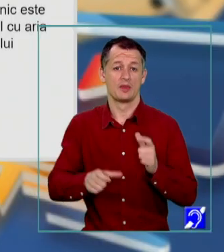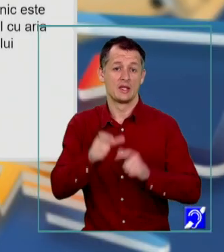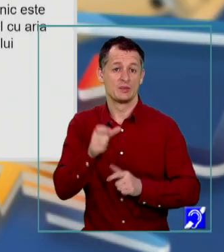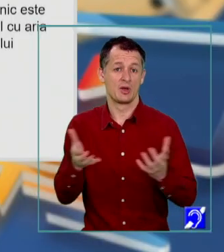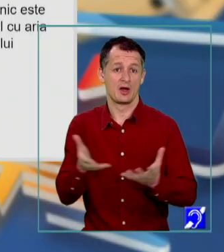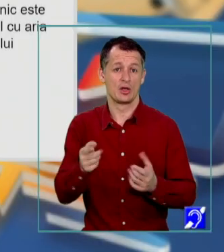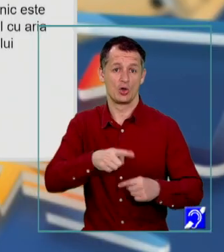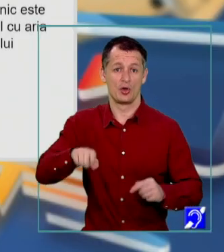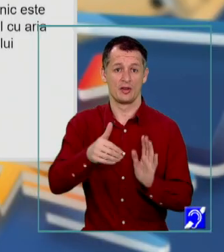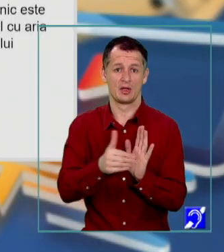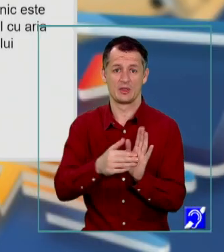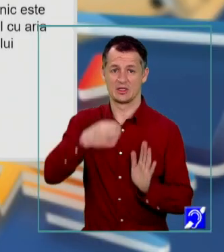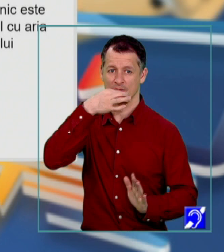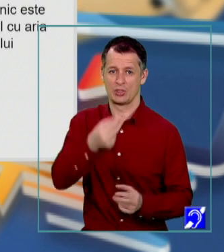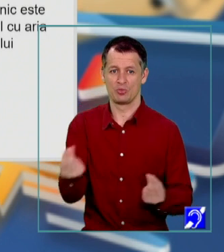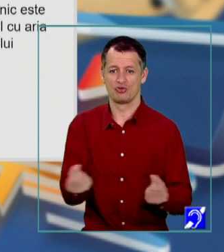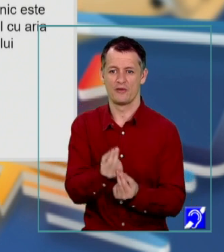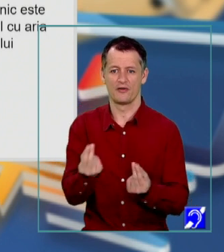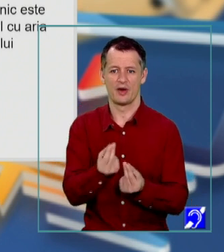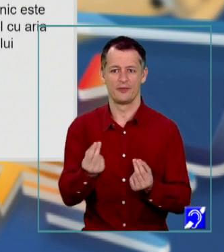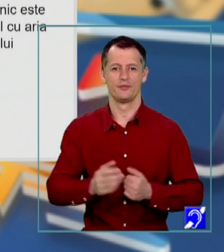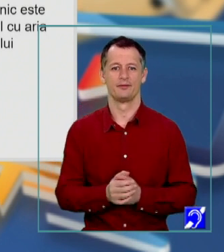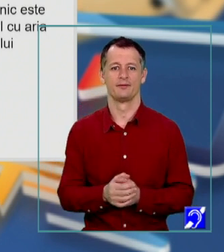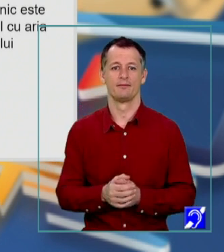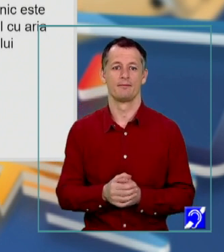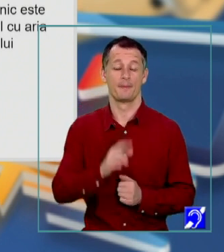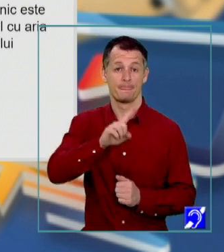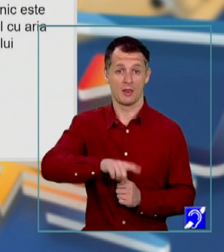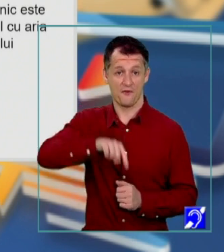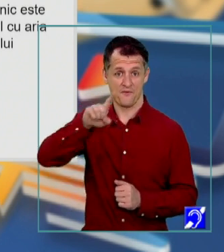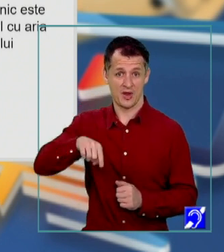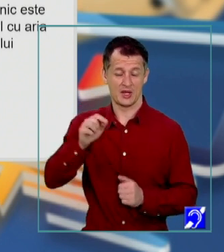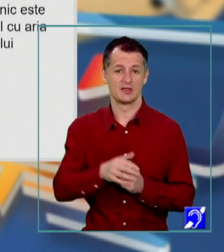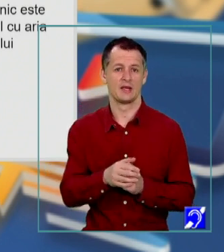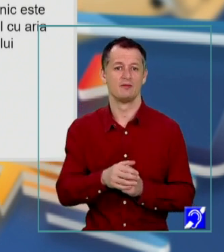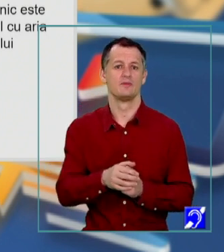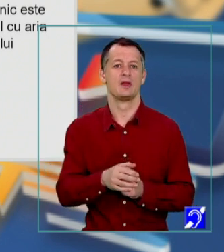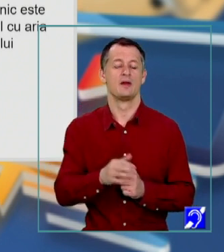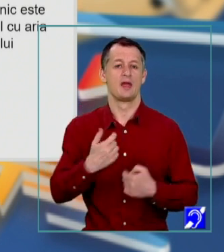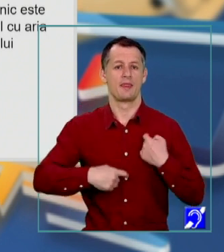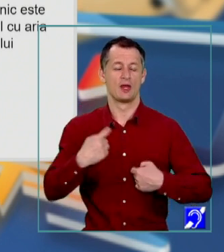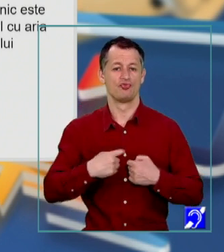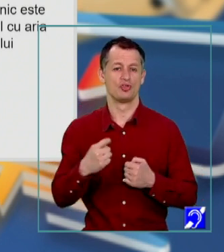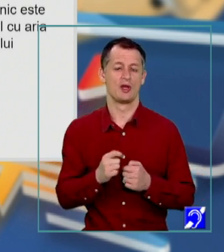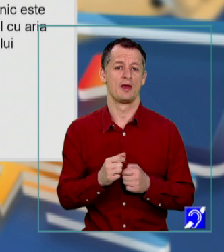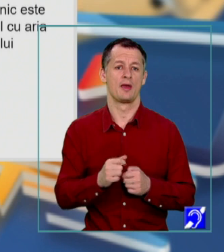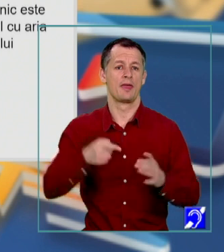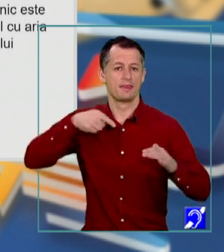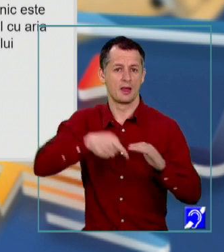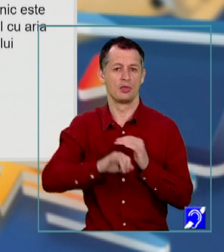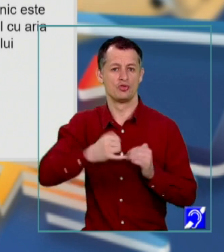spunem ceva, variația energiei interne și lucru mecanic. Să urmărim variația energiei